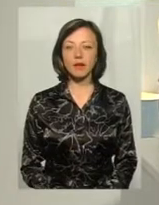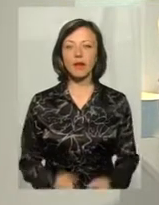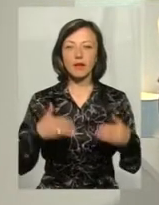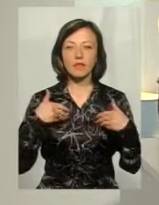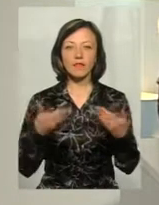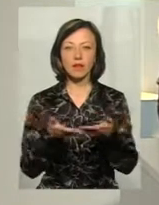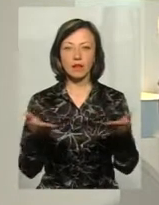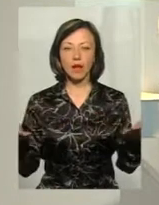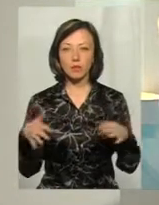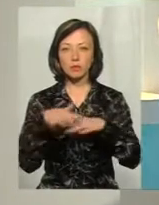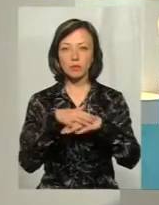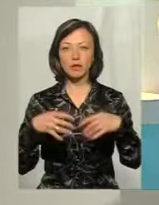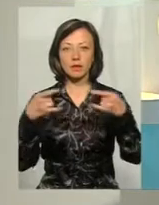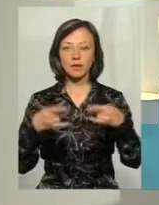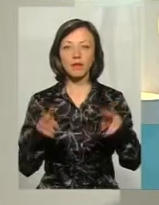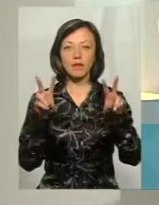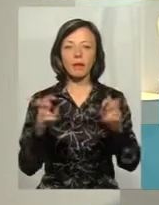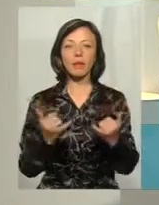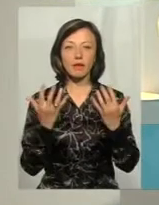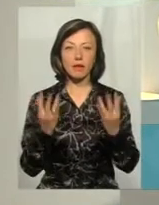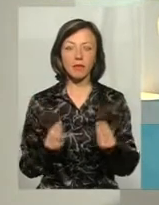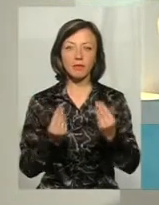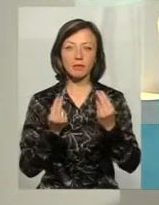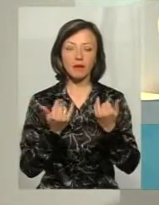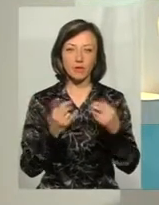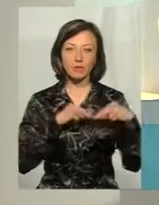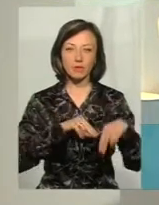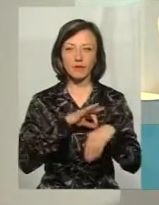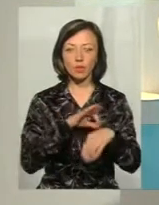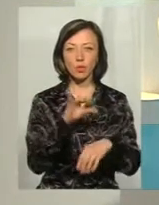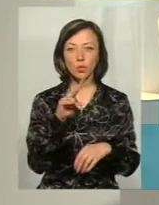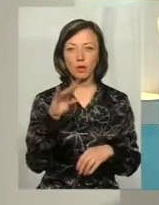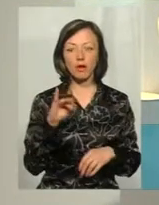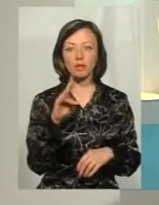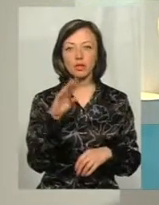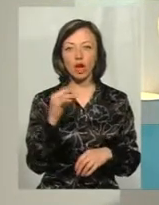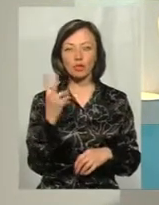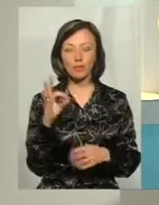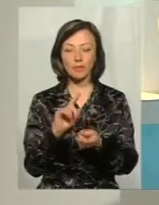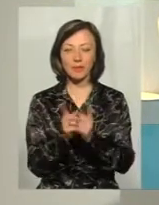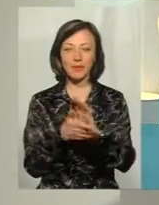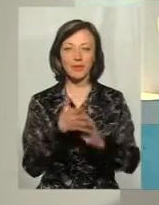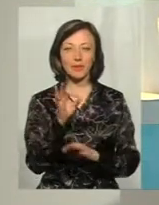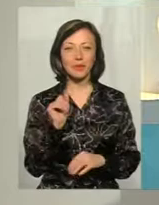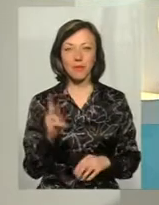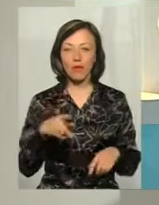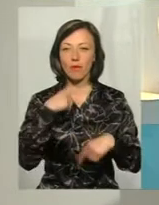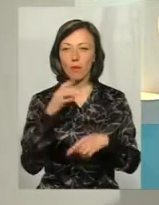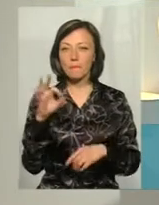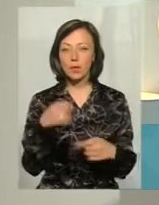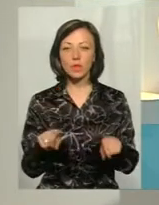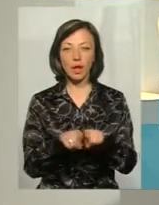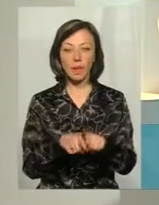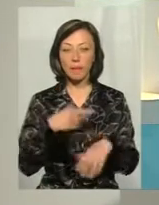Мої вітання на Суспільному. Тема дня. Сьогодні для вас у студії працює ведуча юнометражка, переклад на мову жестів Ольга Рибак. Говоримо про таке.